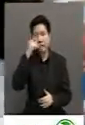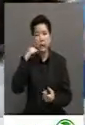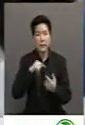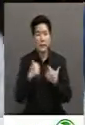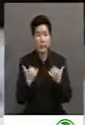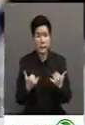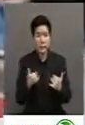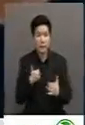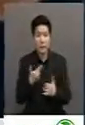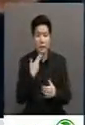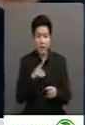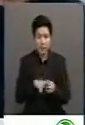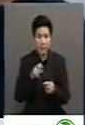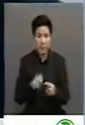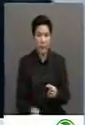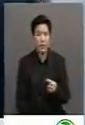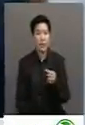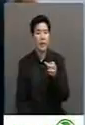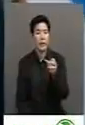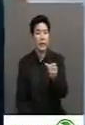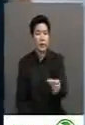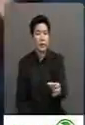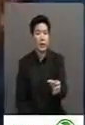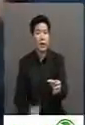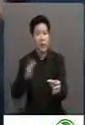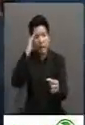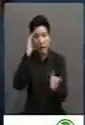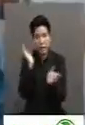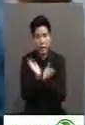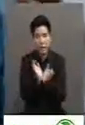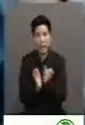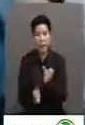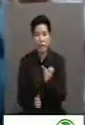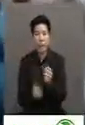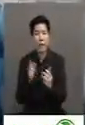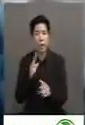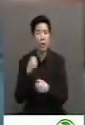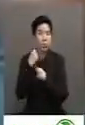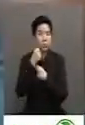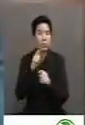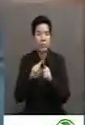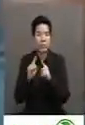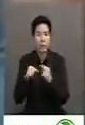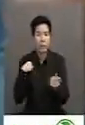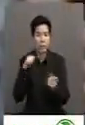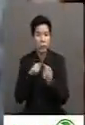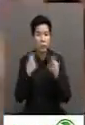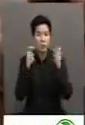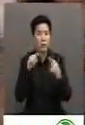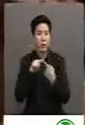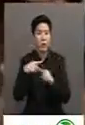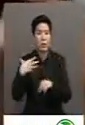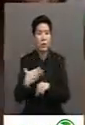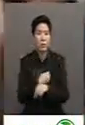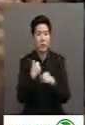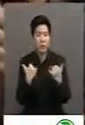การเรียลิตี้ยื่นกระป๋องเครื่องดื่มนะครับให้กับตำรวจปราบจราจรนะครับหลังจากเกิดกระแสดราม่าแล้วก็จุดประเด็นทางการเมื